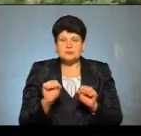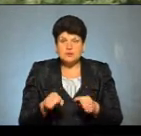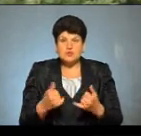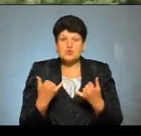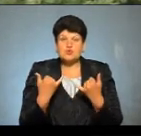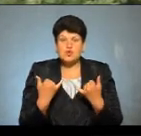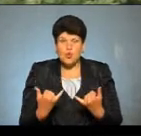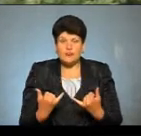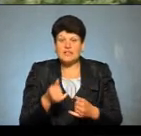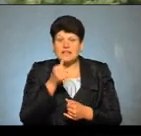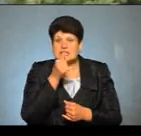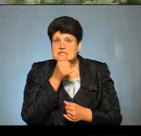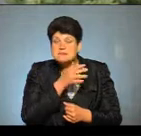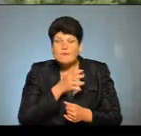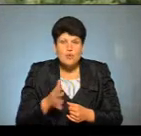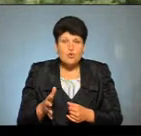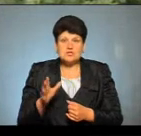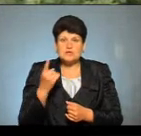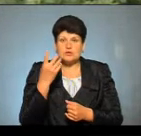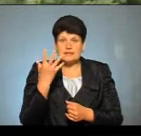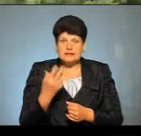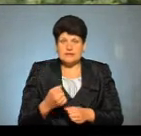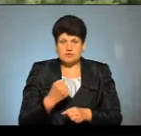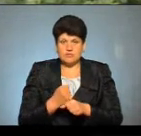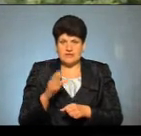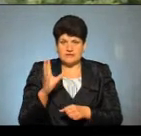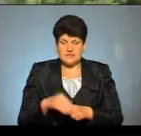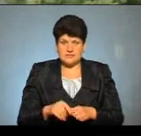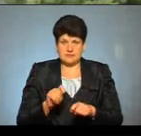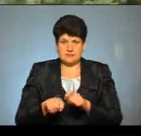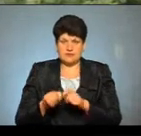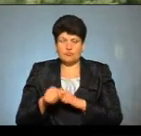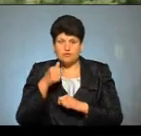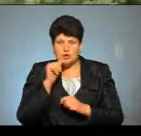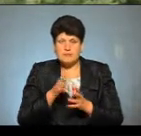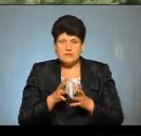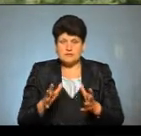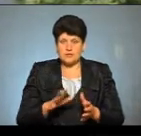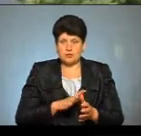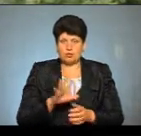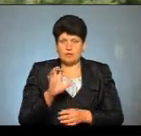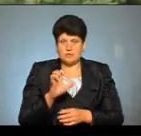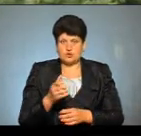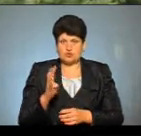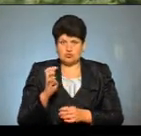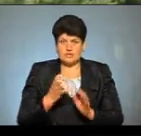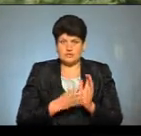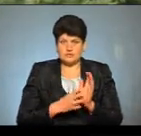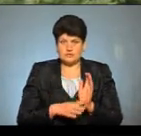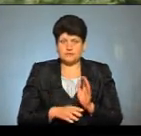сьогодні... Вона не зможе за день проробити цих тестів. Вчора було максимально, це було майже 500 тестів, 490, якщо